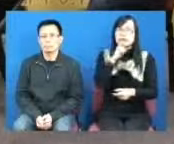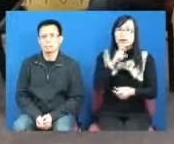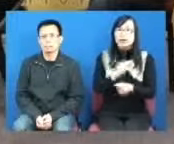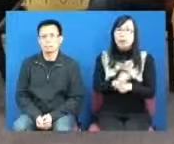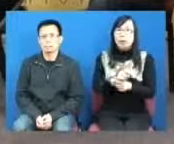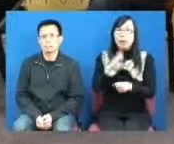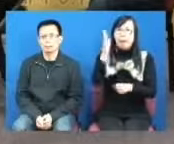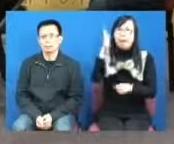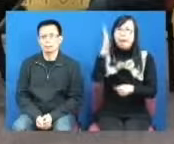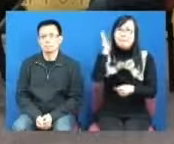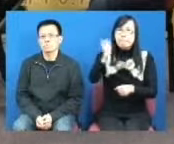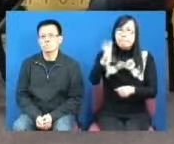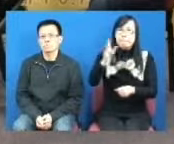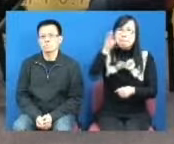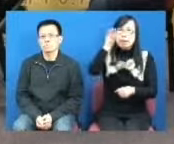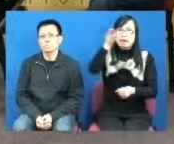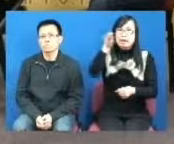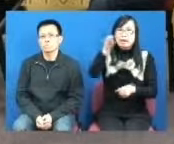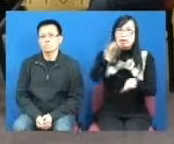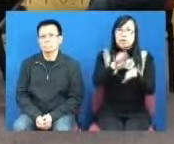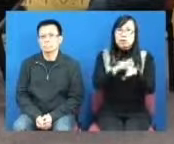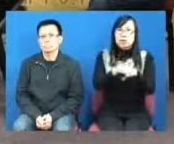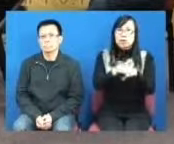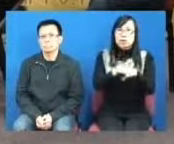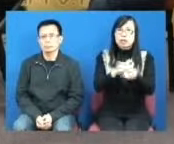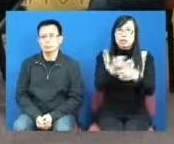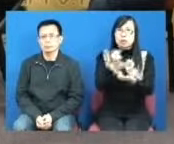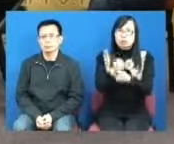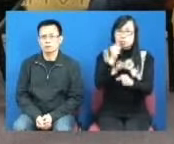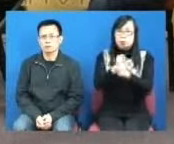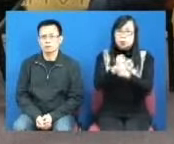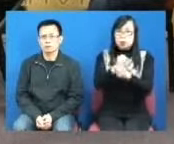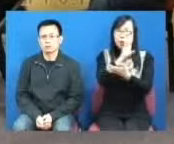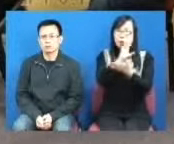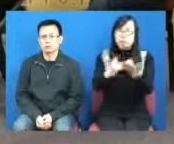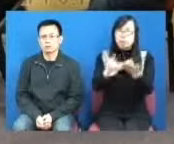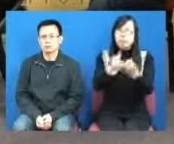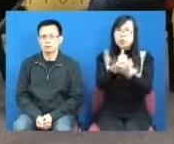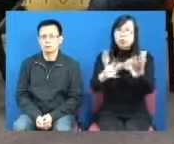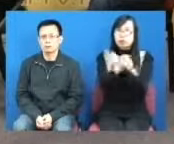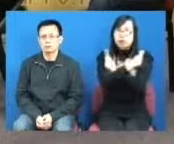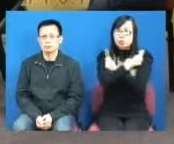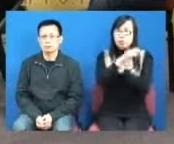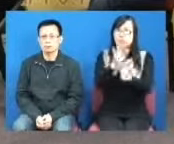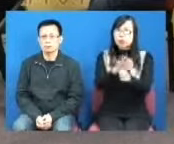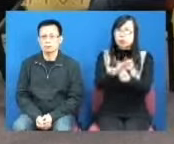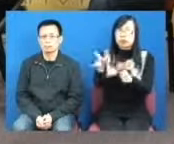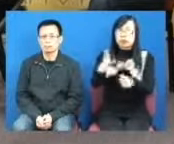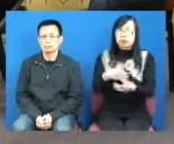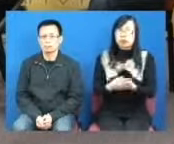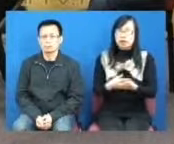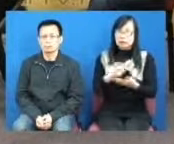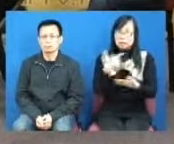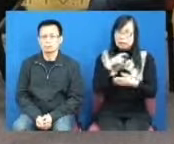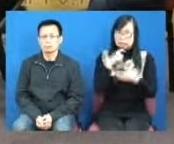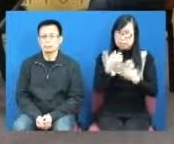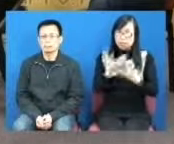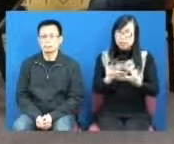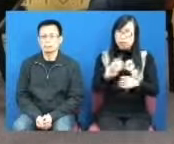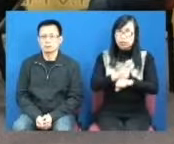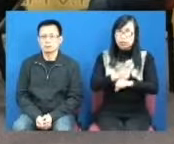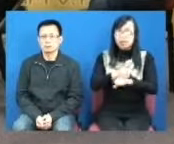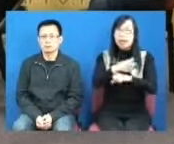500億出來做一個總子基金做一個全民退休保障的開始但是趁這個機會希望都可以